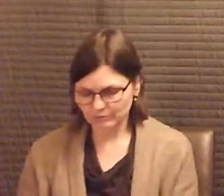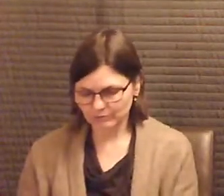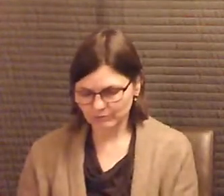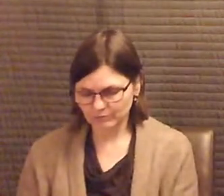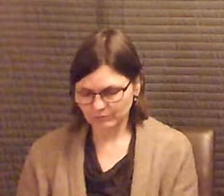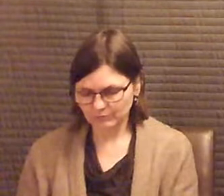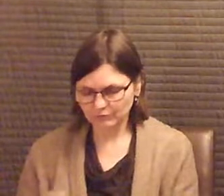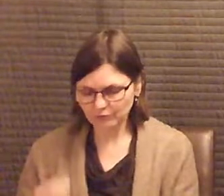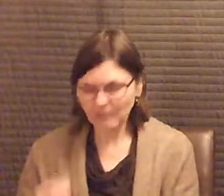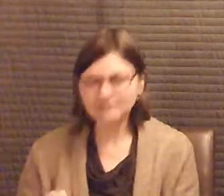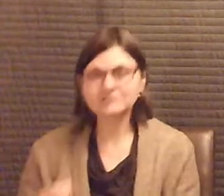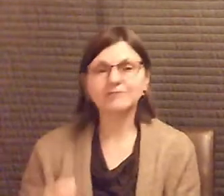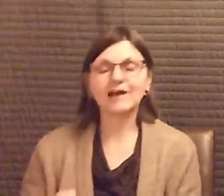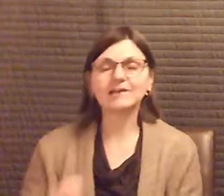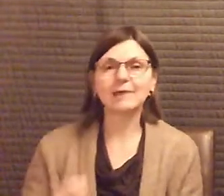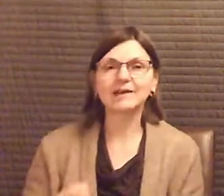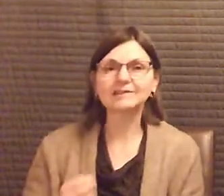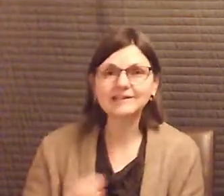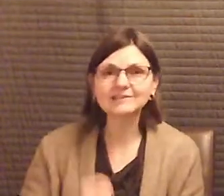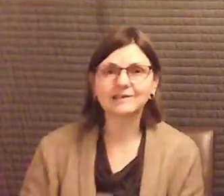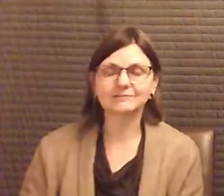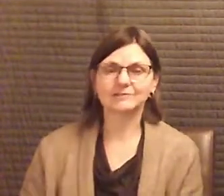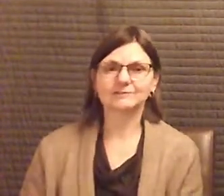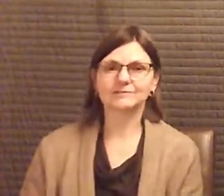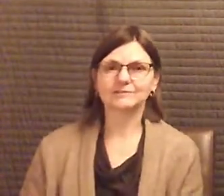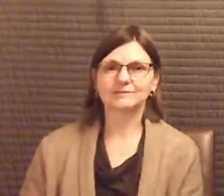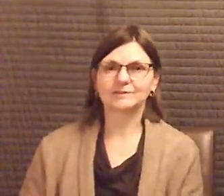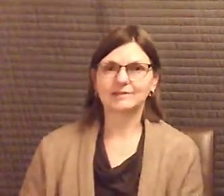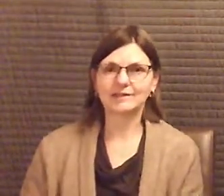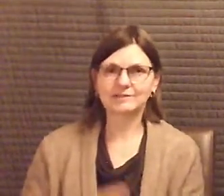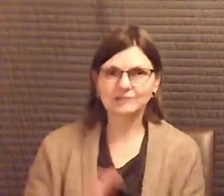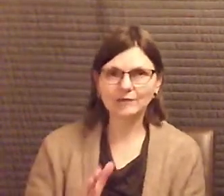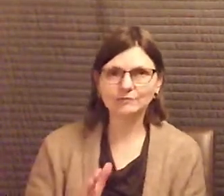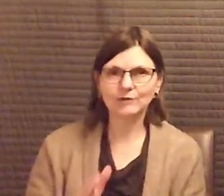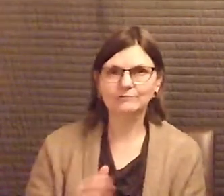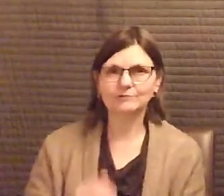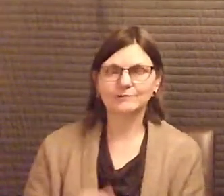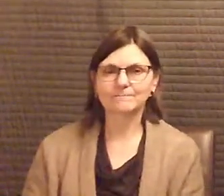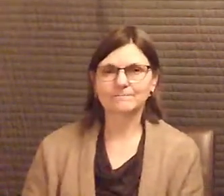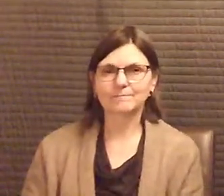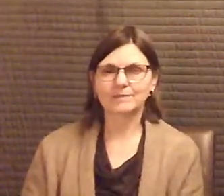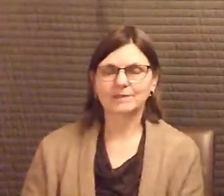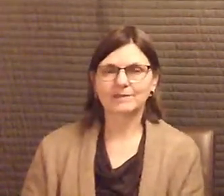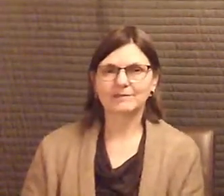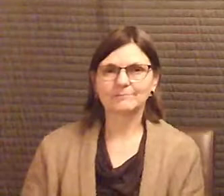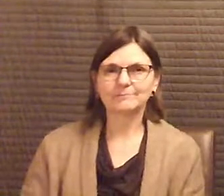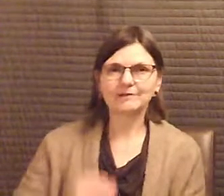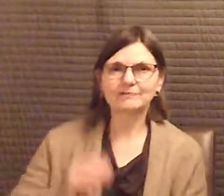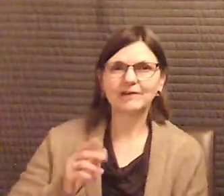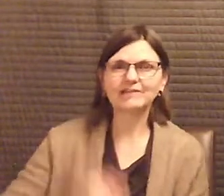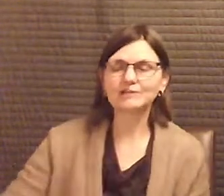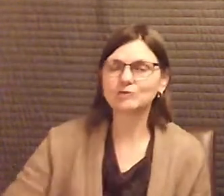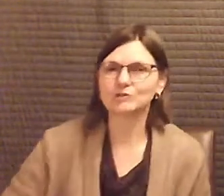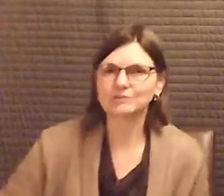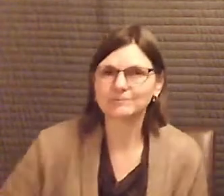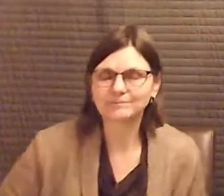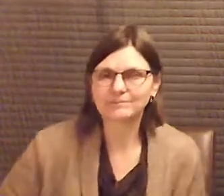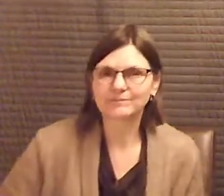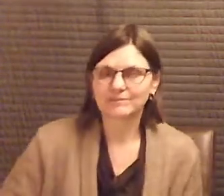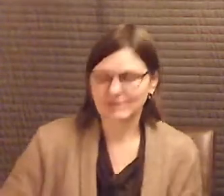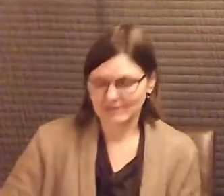icepeak zoals de vader mij gezegd heeft aan toe x-lite 0 of voeg een dus laat ik vergeet dit